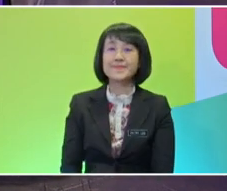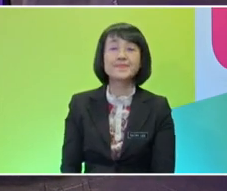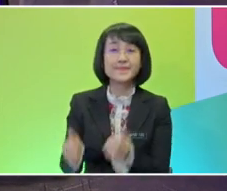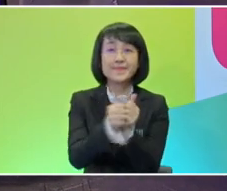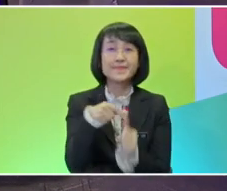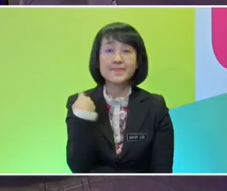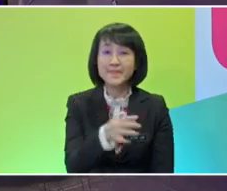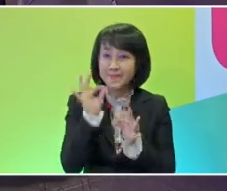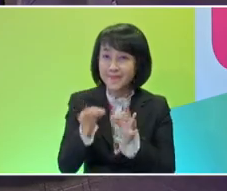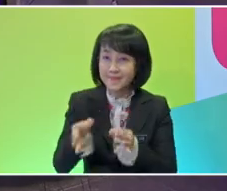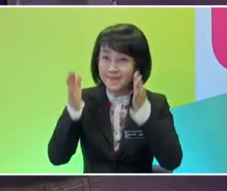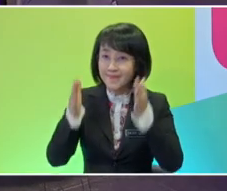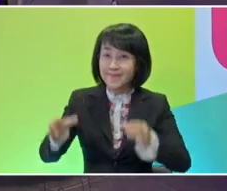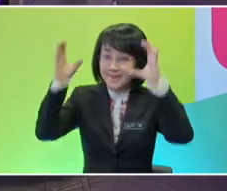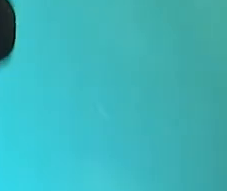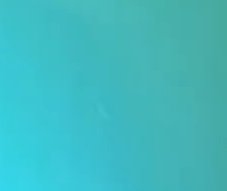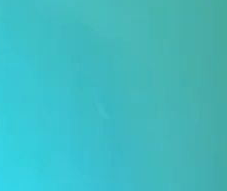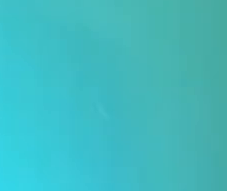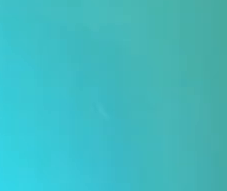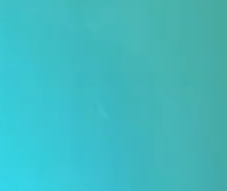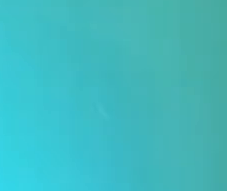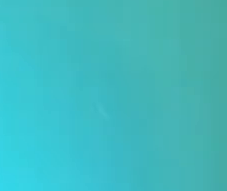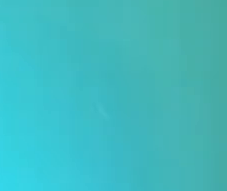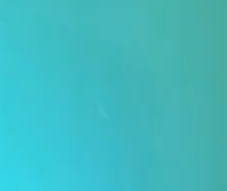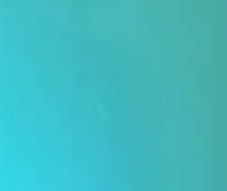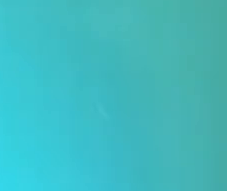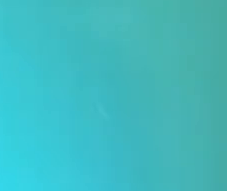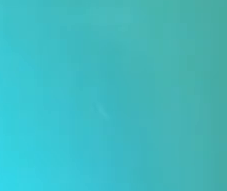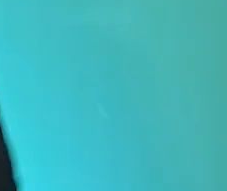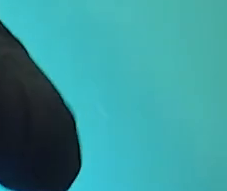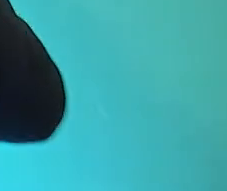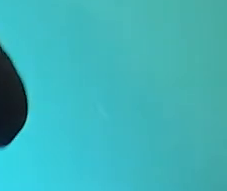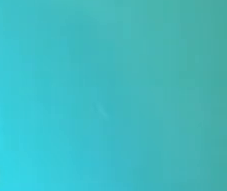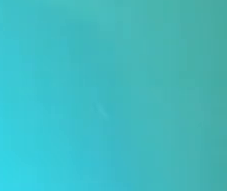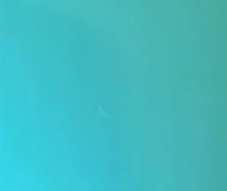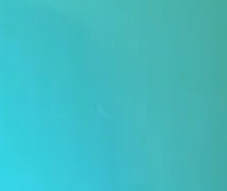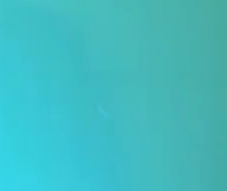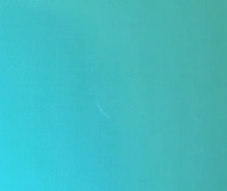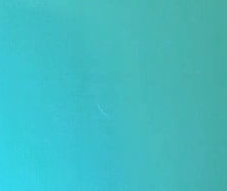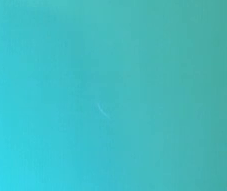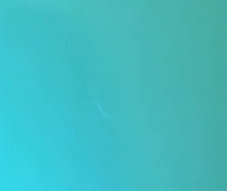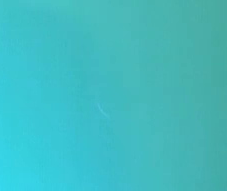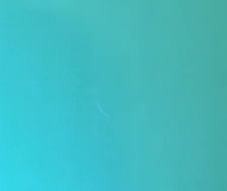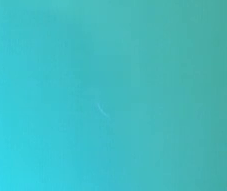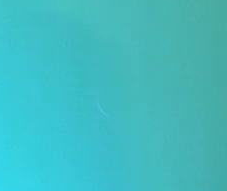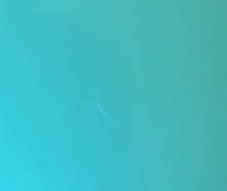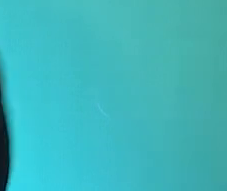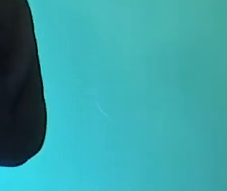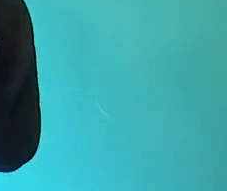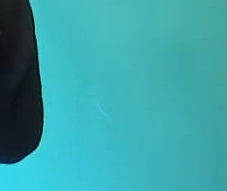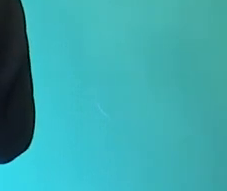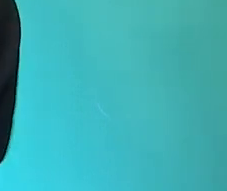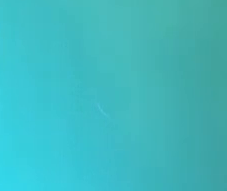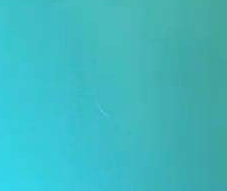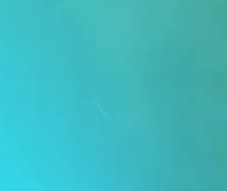juru basi isyarat cegu Lee Seung Jalan pil wilayah Kuala Lumpur